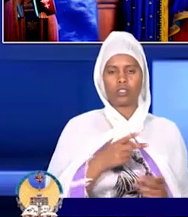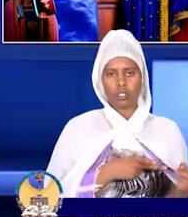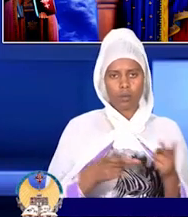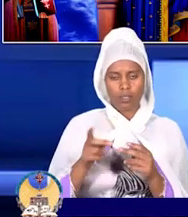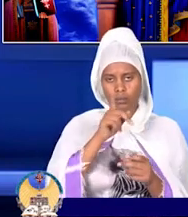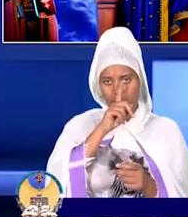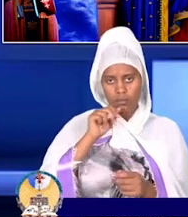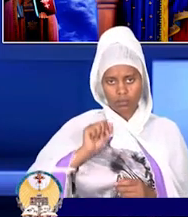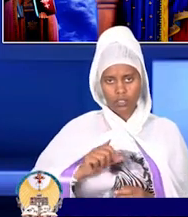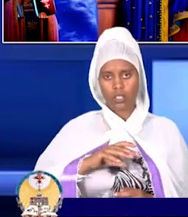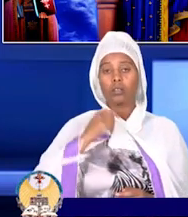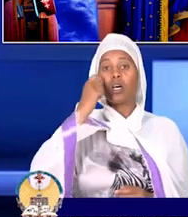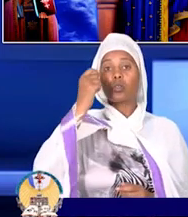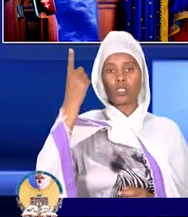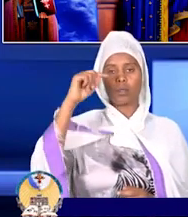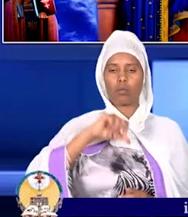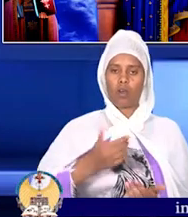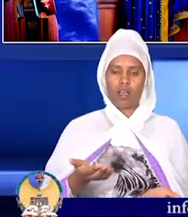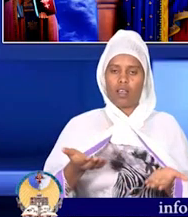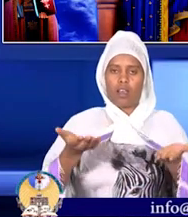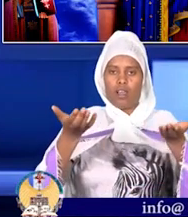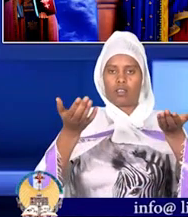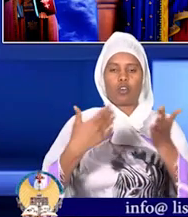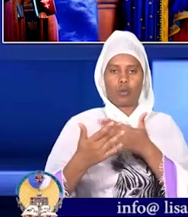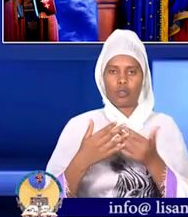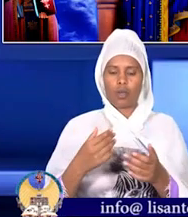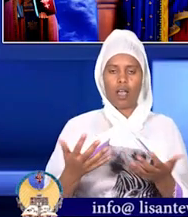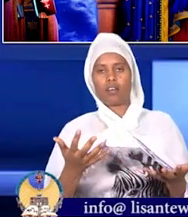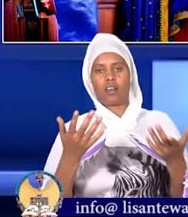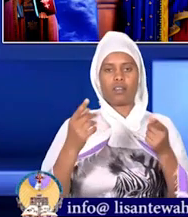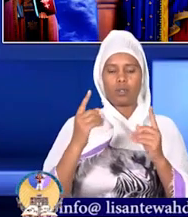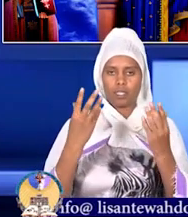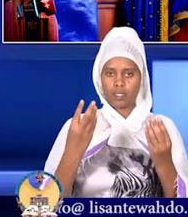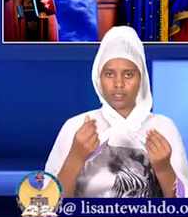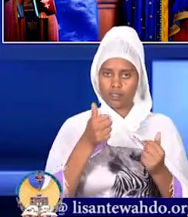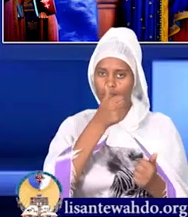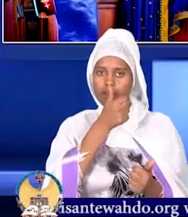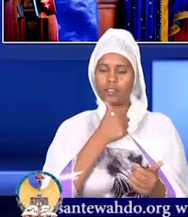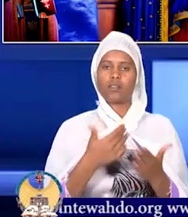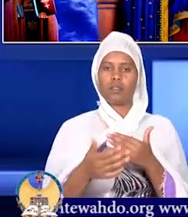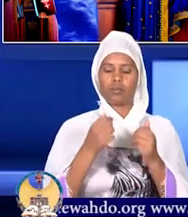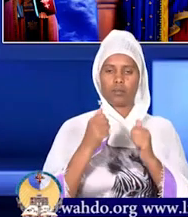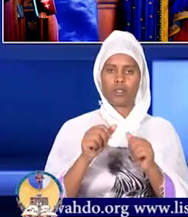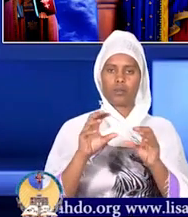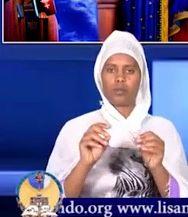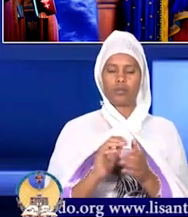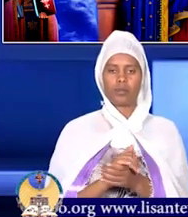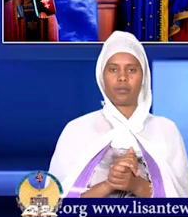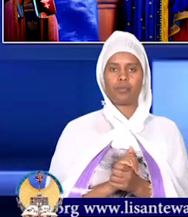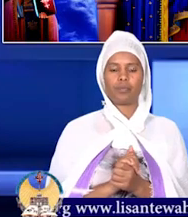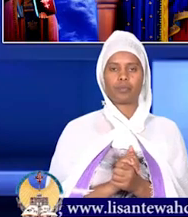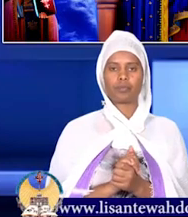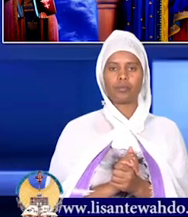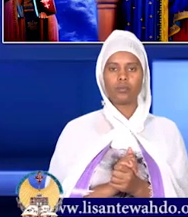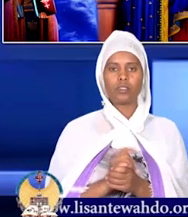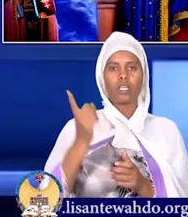ዘትሕት ግና ልዕል ክብልዩ ኢሉ ብንጹር ቃላት ጓይታ ነግርናሎ ቀዳማይ ጴጥሮስ ምዕራፍ